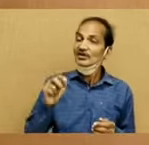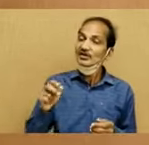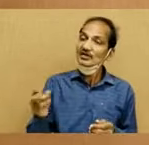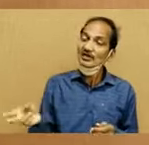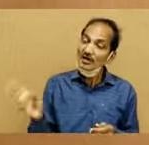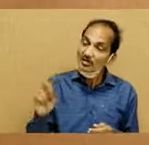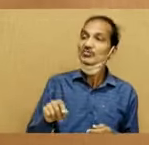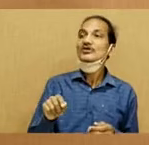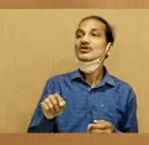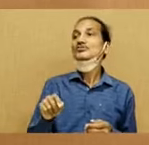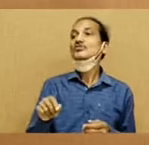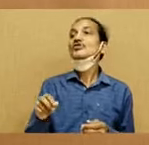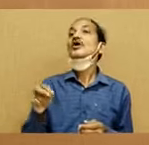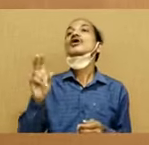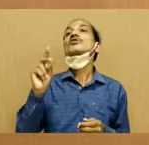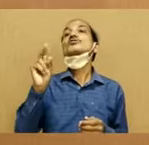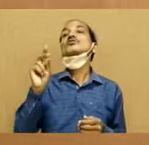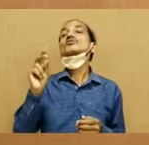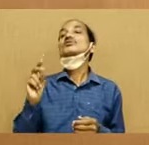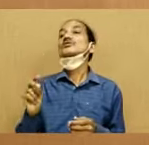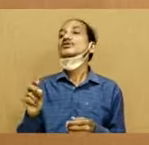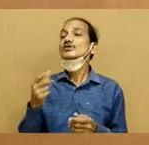ତାପରେ ଆଉ ଦୁଇଟି କଥା କହେ।